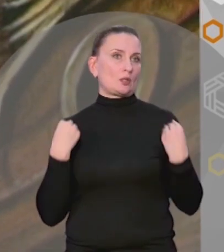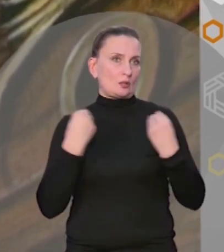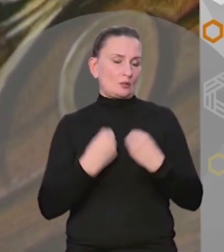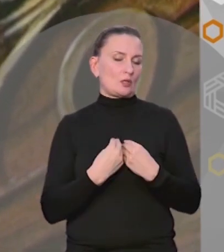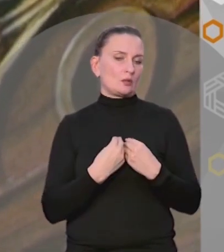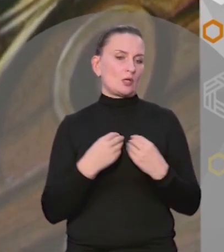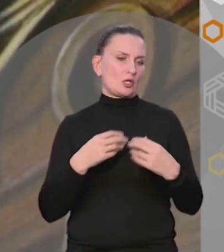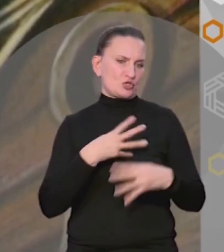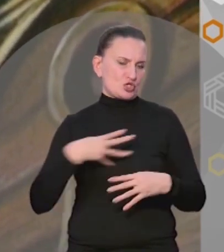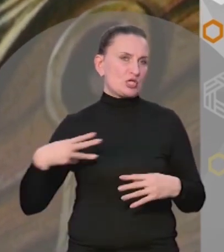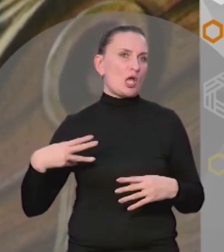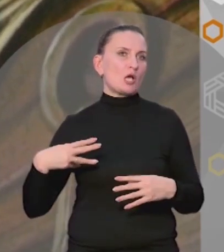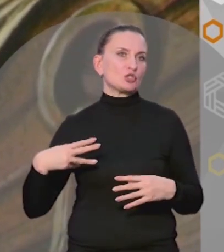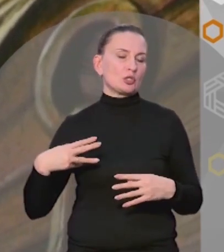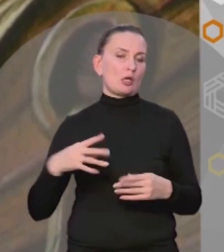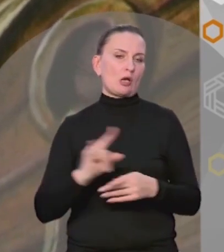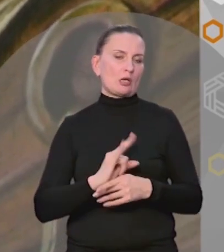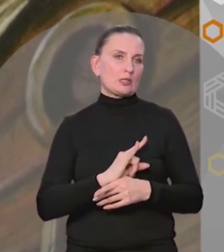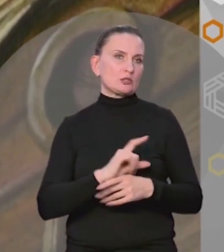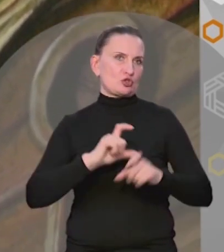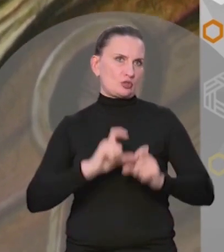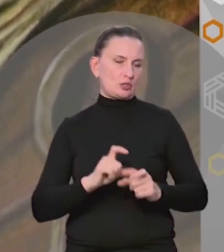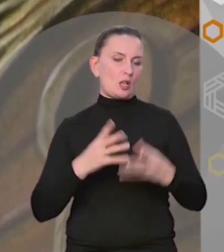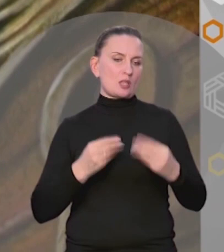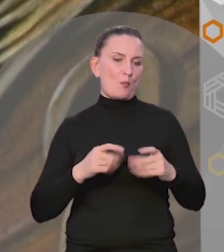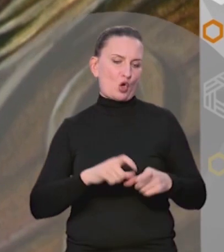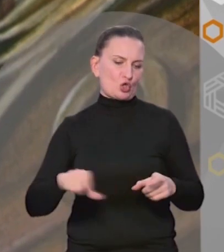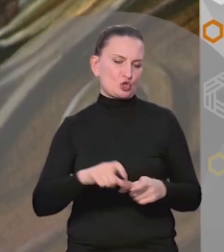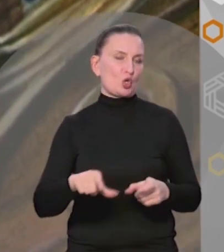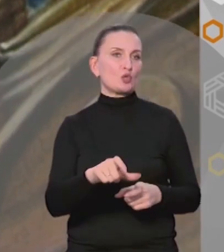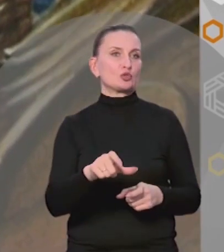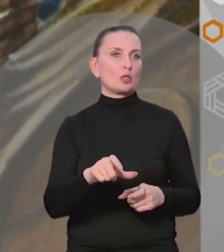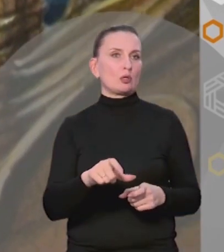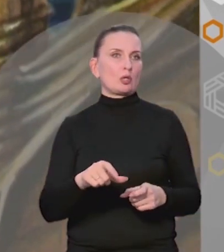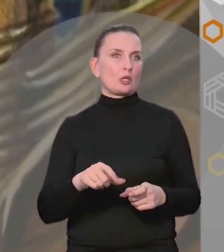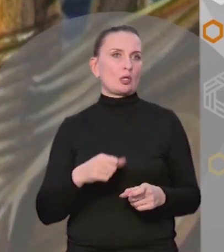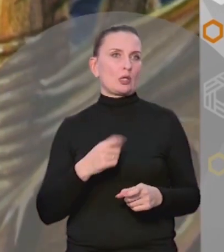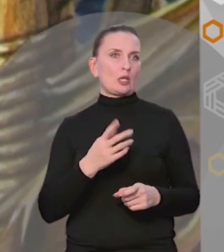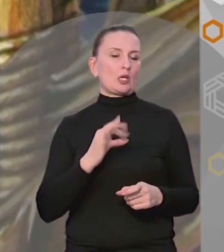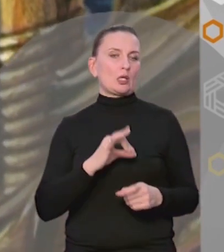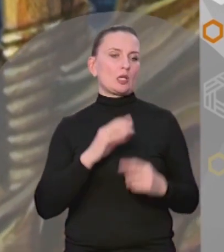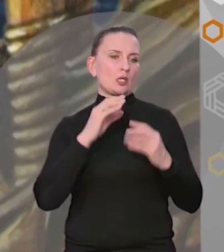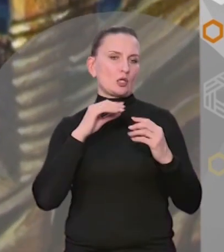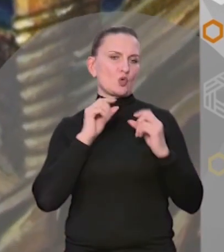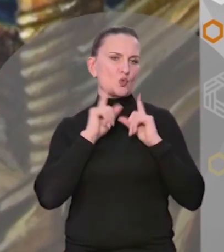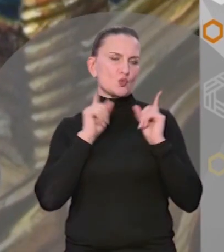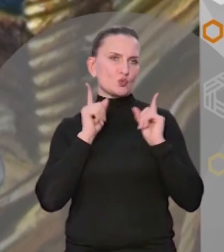Закутавшись в кусок тельняшки, крыса сидела на мокрых досках и, недовольно топорща